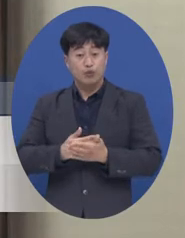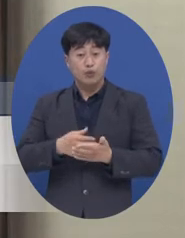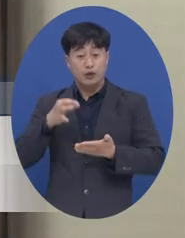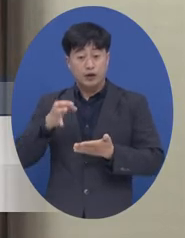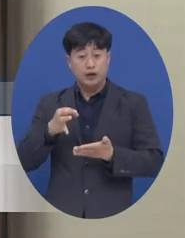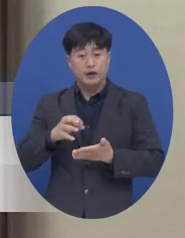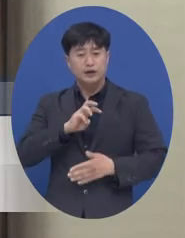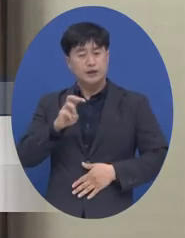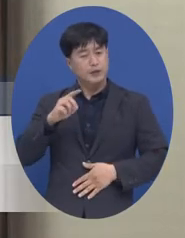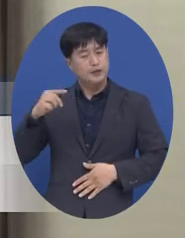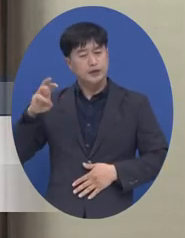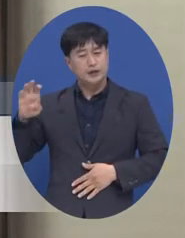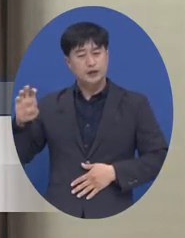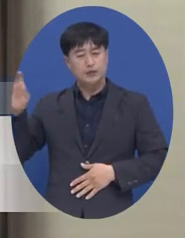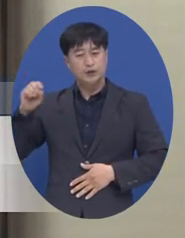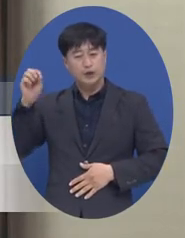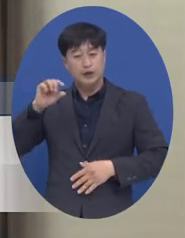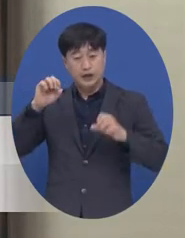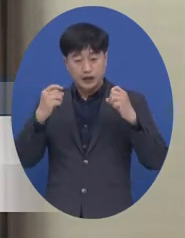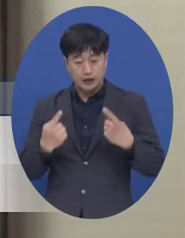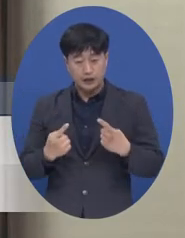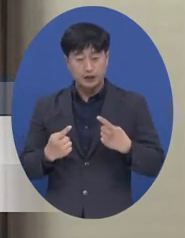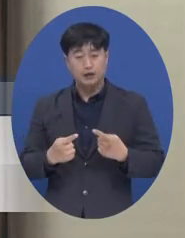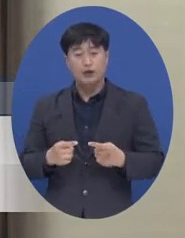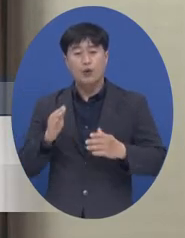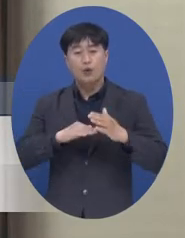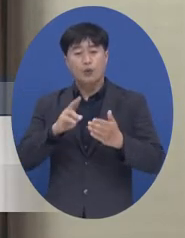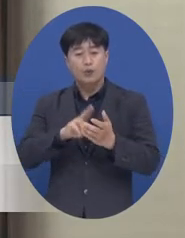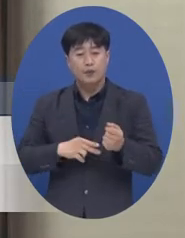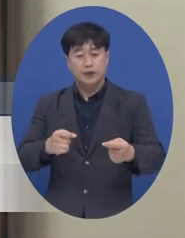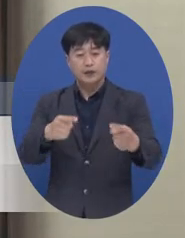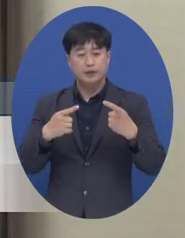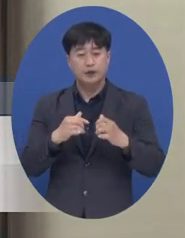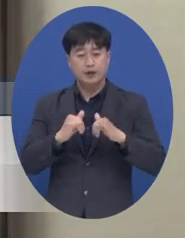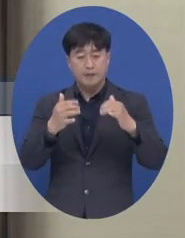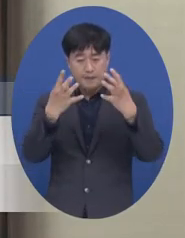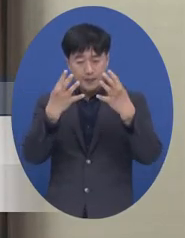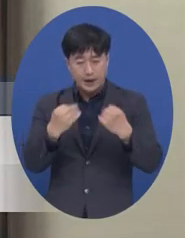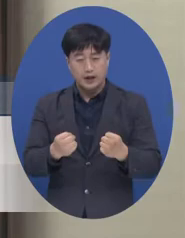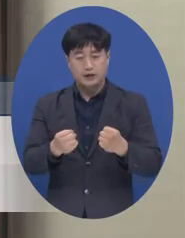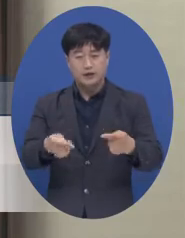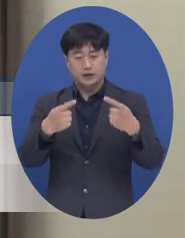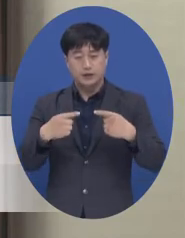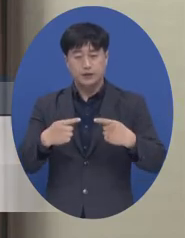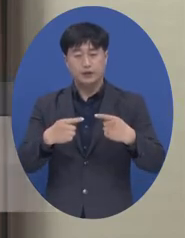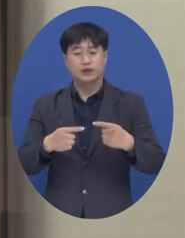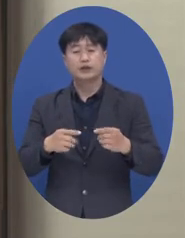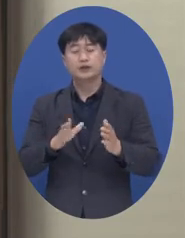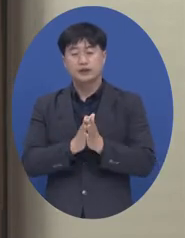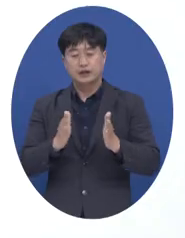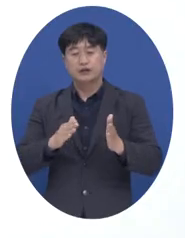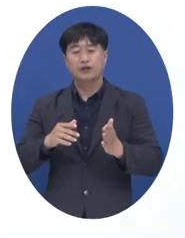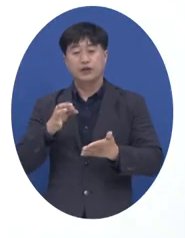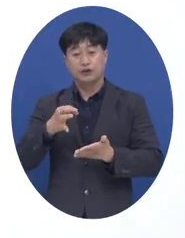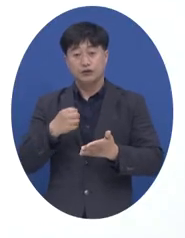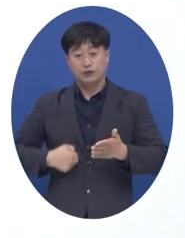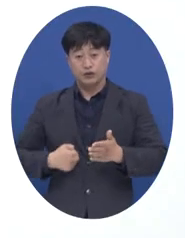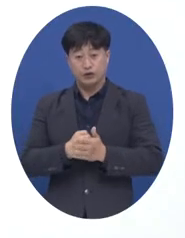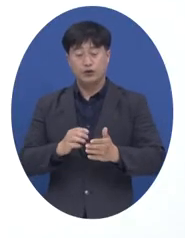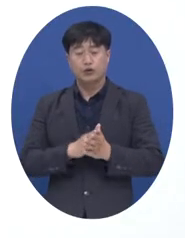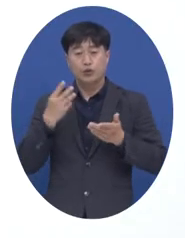정도 좀 디스카운트 해서 이제 국내 참가자 분들이 많이 있을 수 있게끔 그렇게 될 감정 시 작가를 설정했습니다